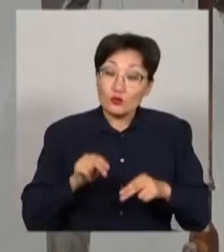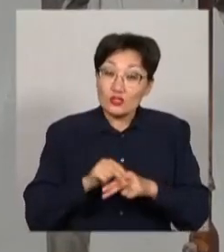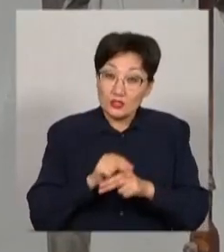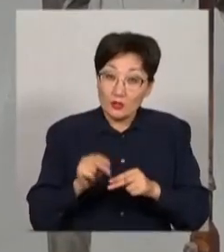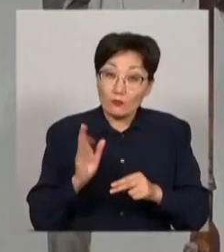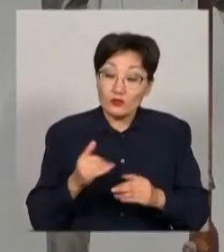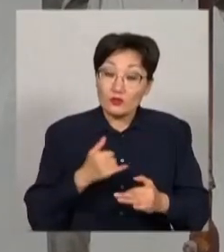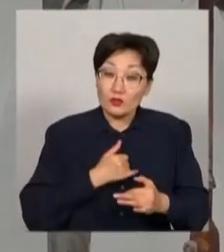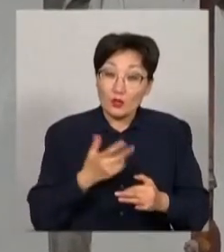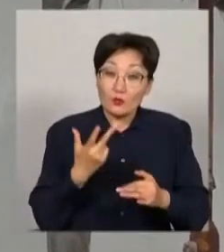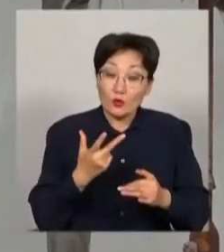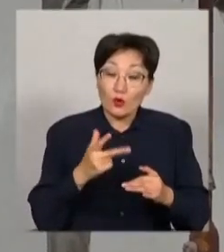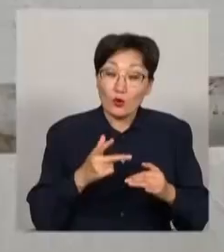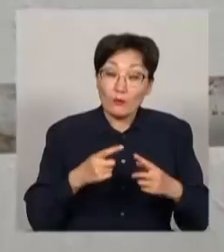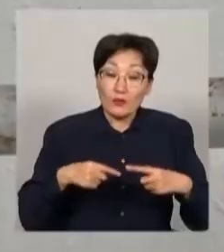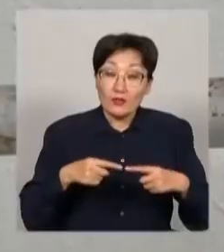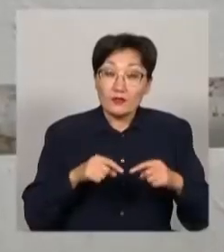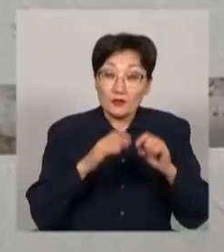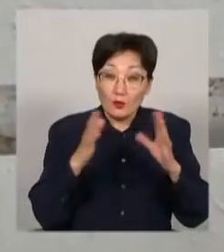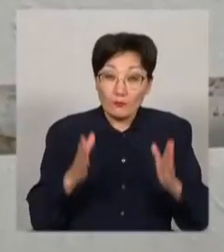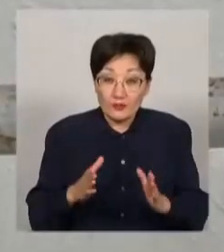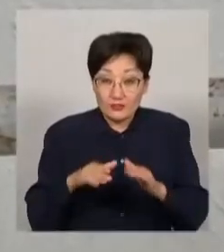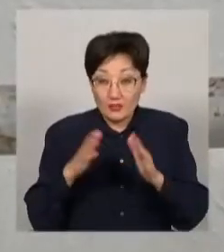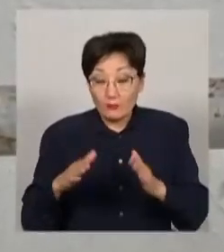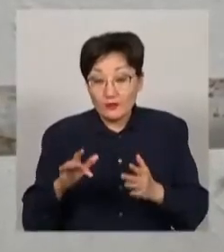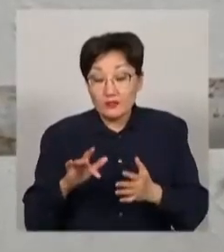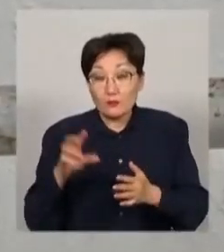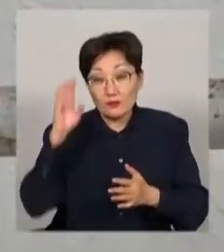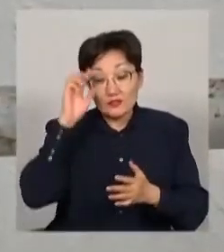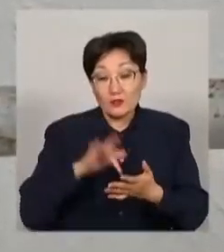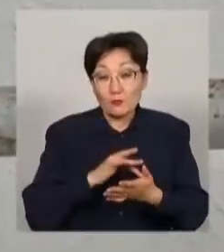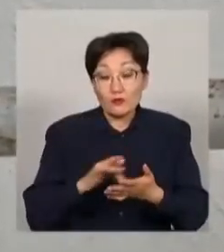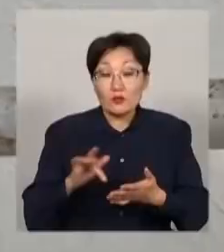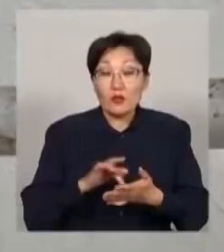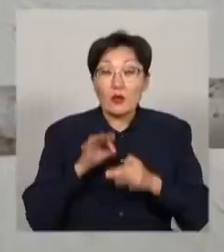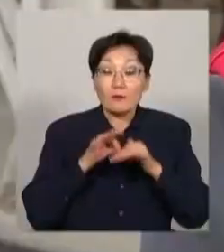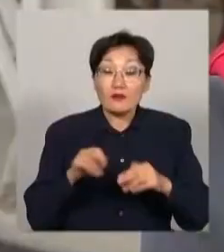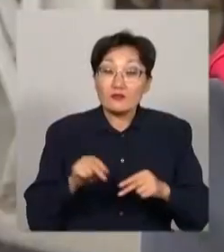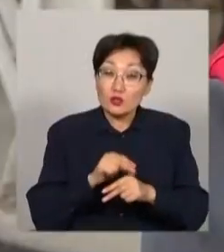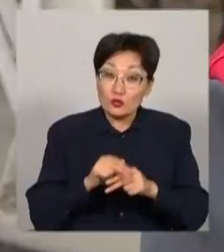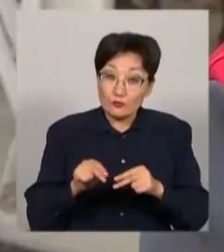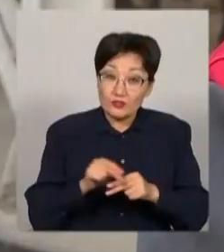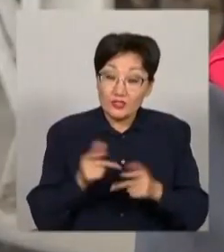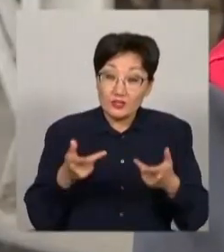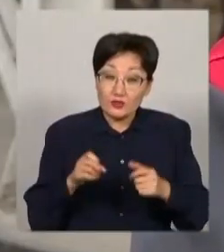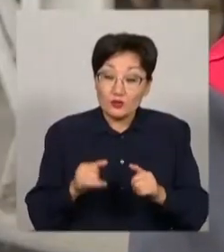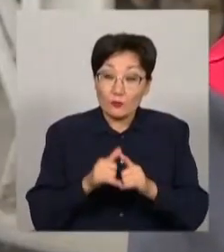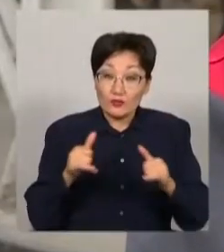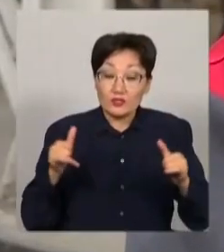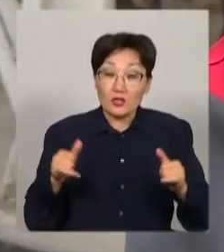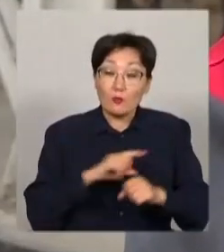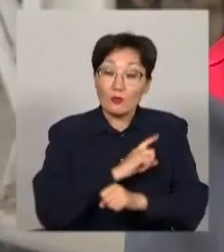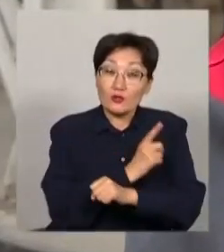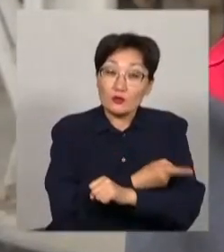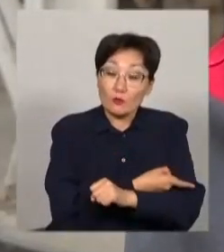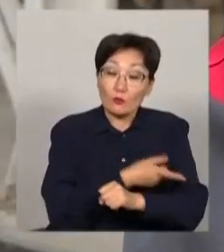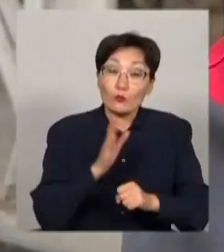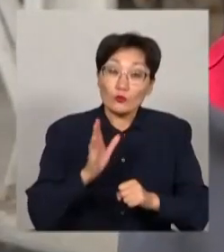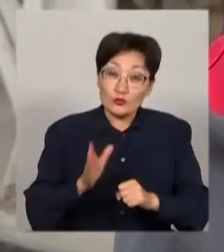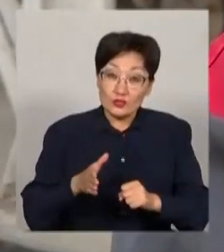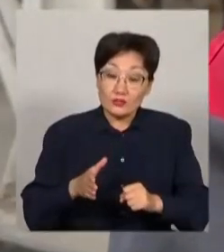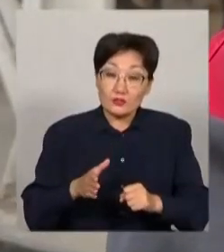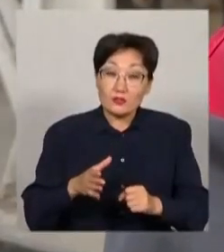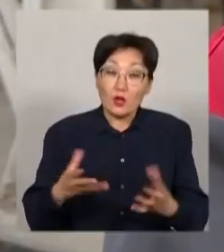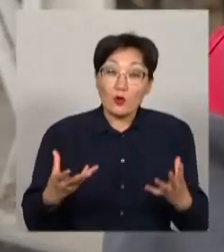на 3 котельных за счет городских бюджетных средств проводится реконструкция где-то увеличения мощности будет